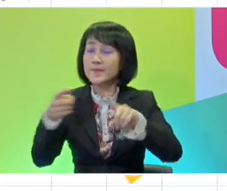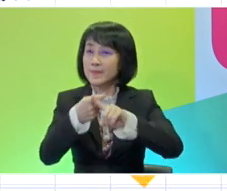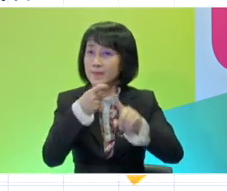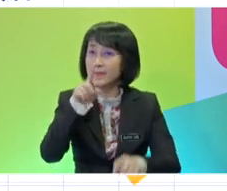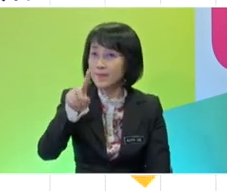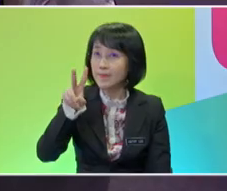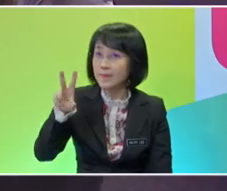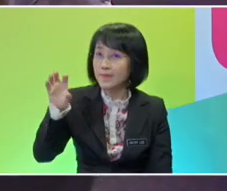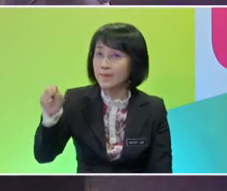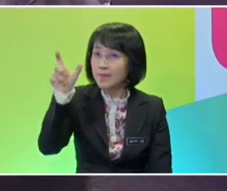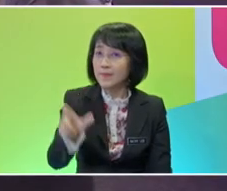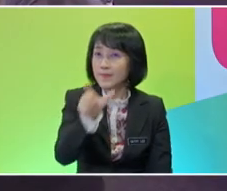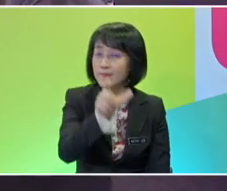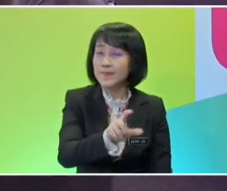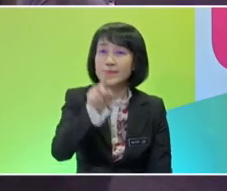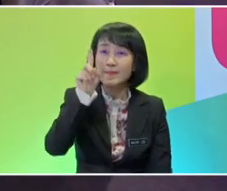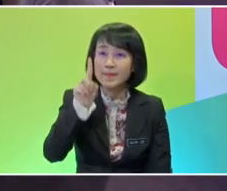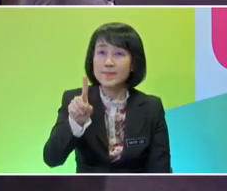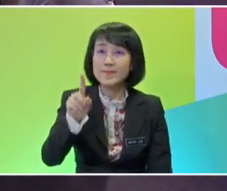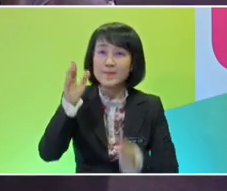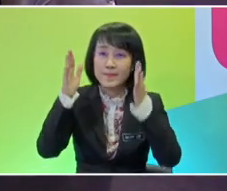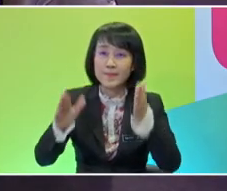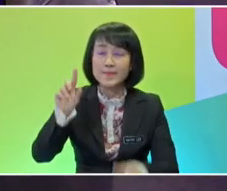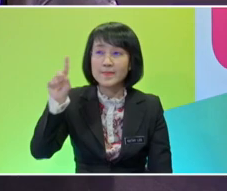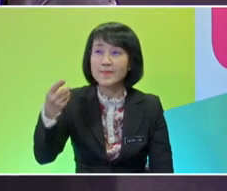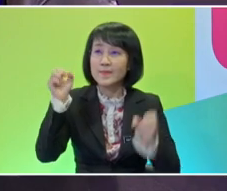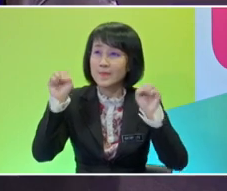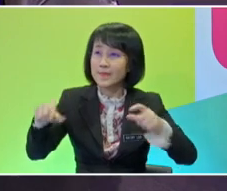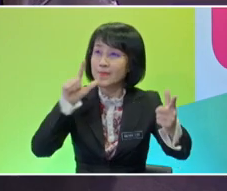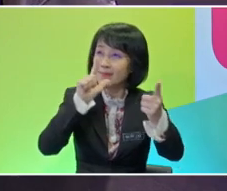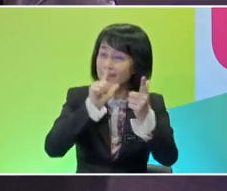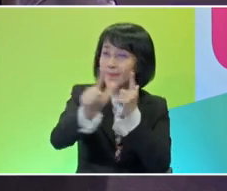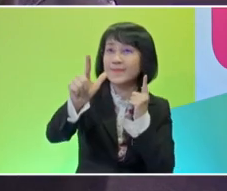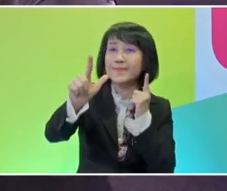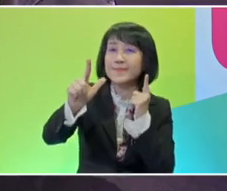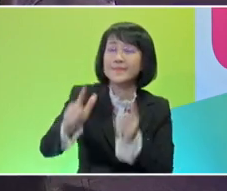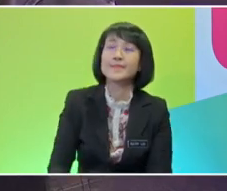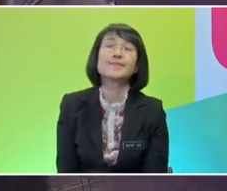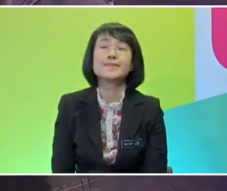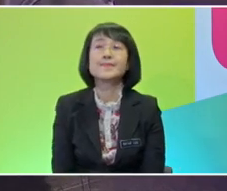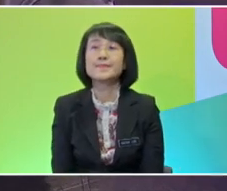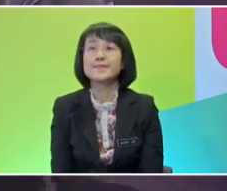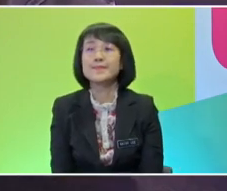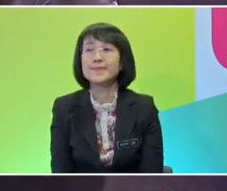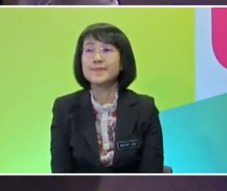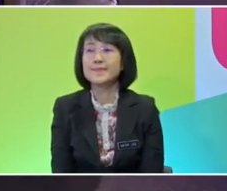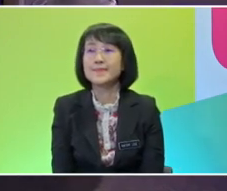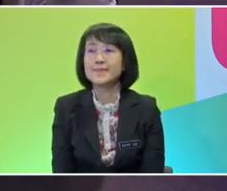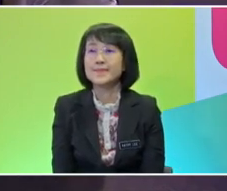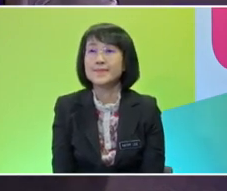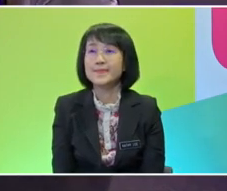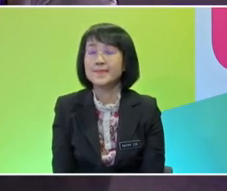orang calon sugang best of the best best of the best 2 sampai 10.000 Bang